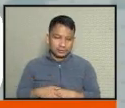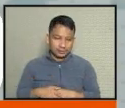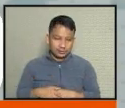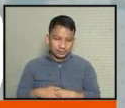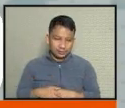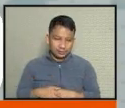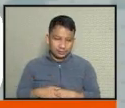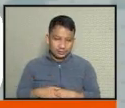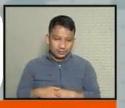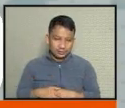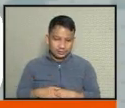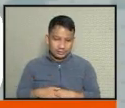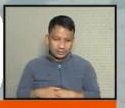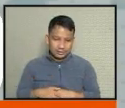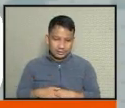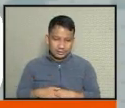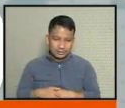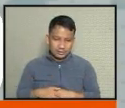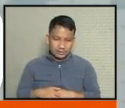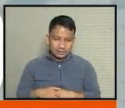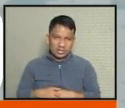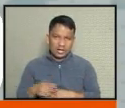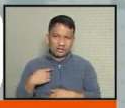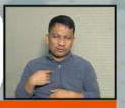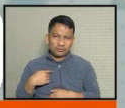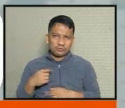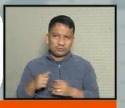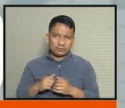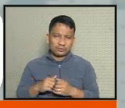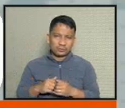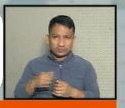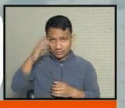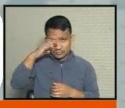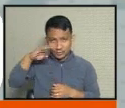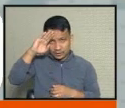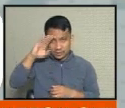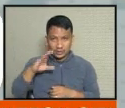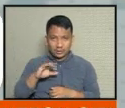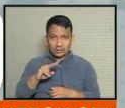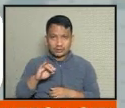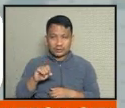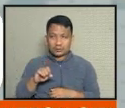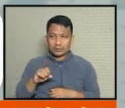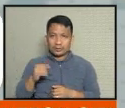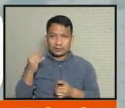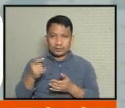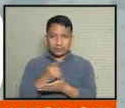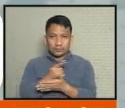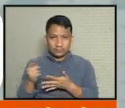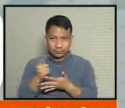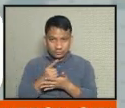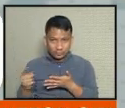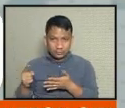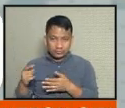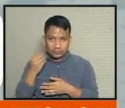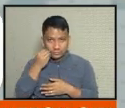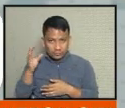Opo. Kasi ang layo ng biyahe ko, eh. Kabiti kami nakatira. Opo. Tapos Lingguan ako kung umuwi.